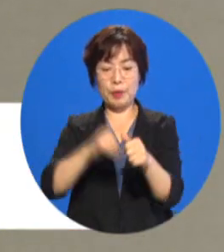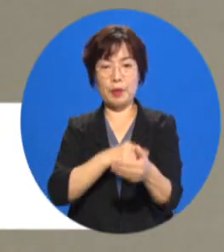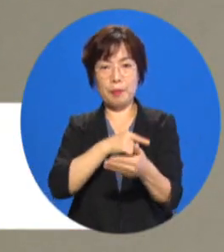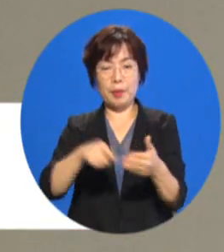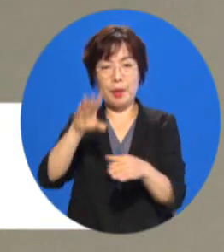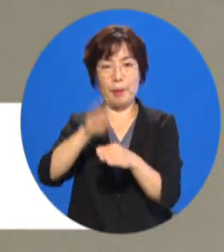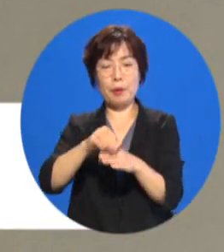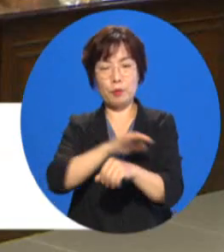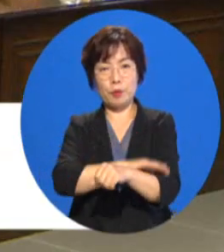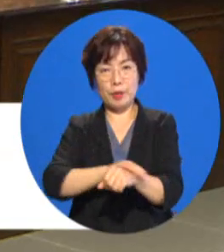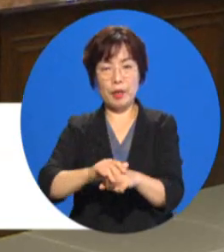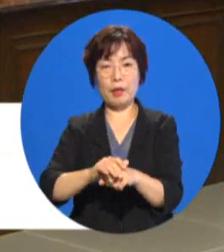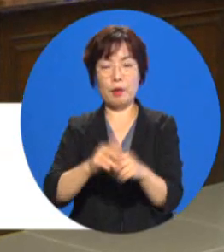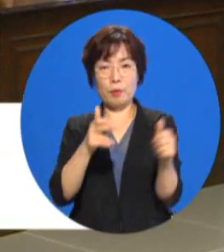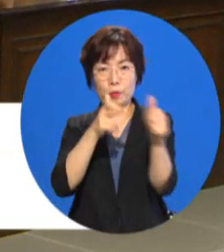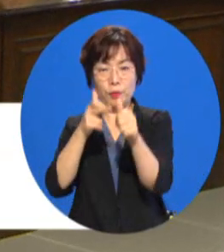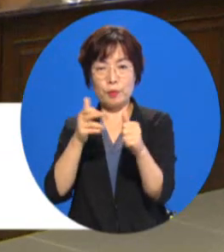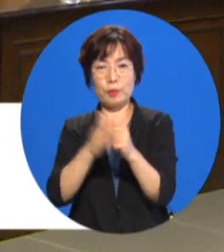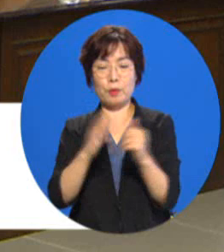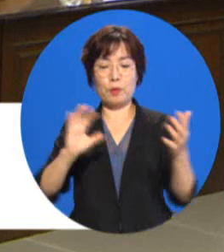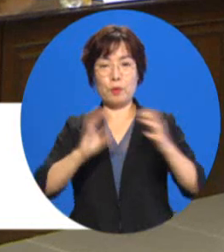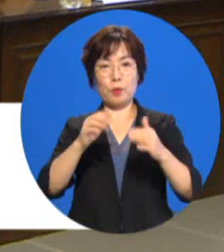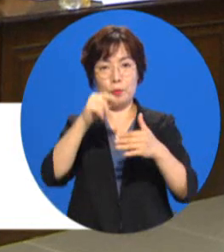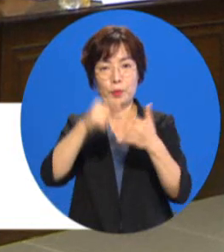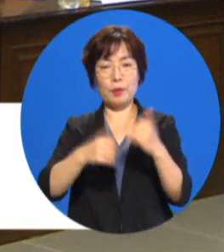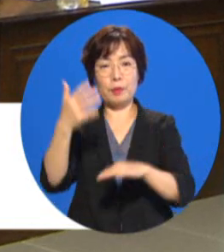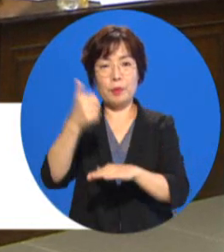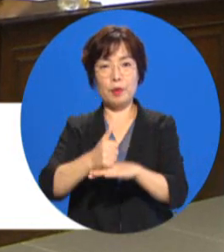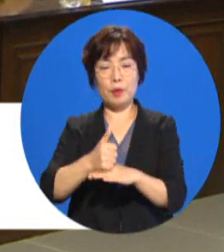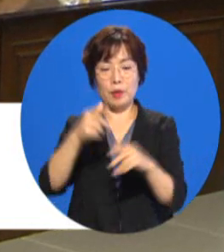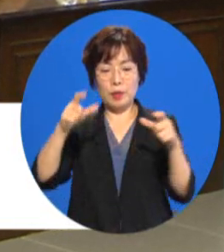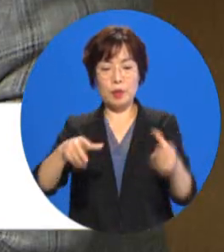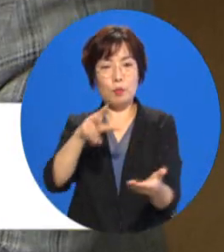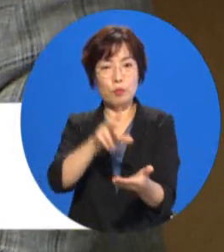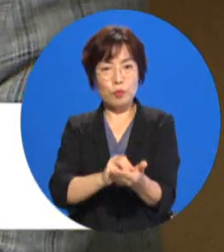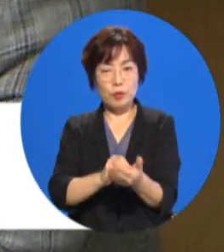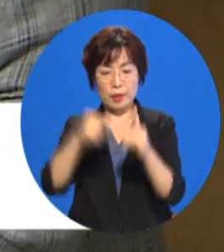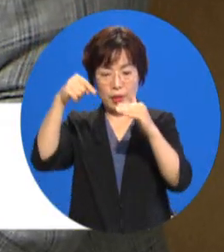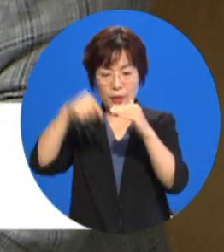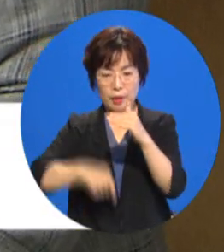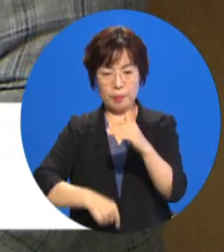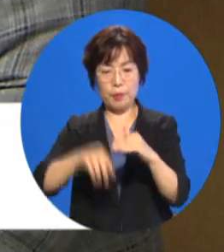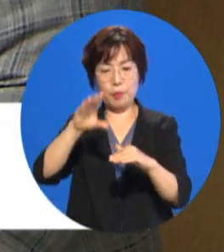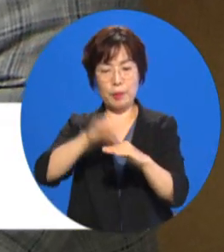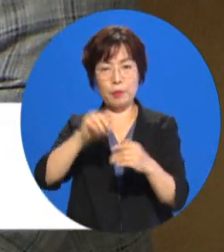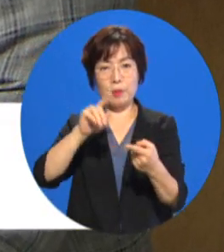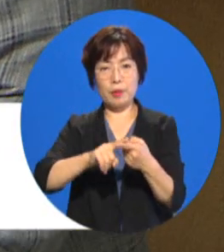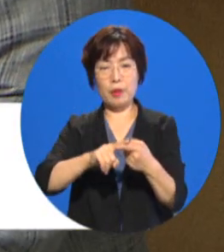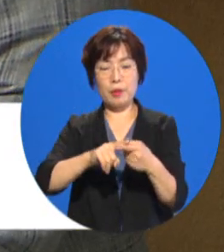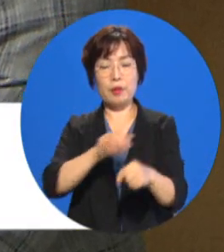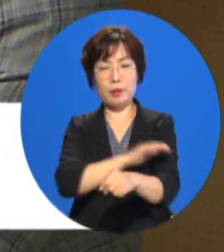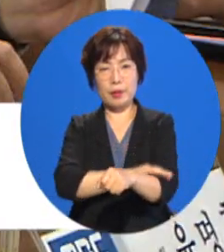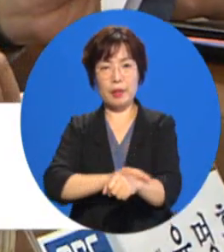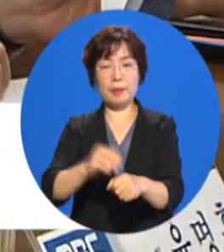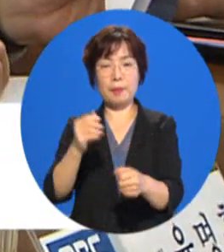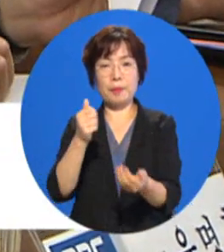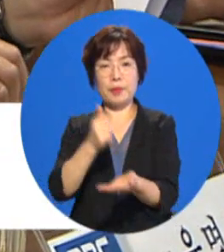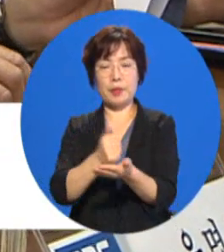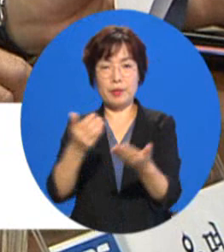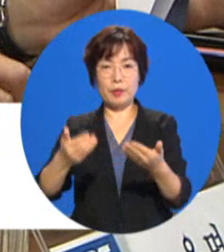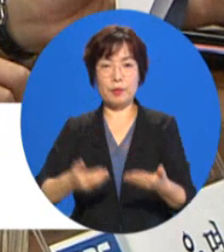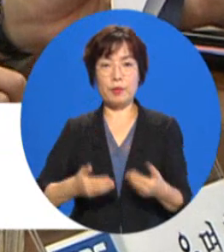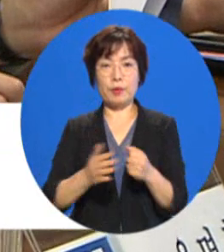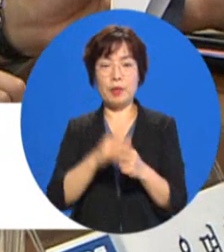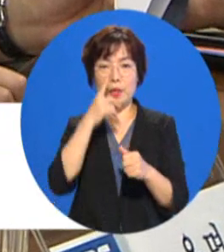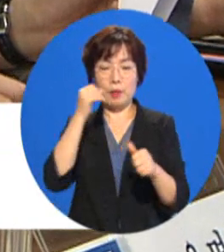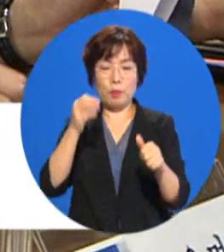적절히 대처하고 토론 프로그램을 통해 지역 이슈와 현안을 심도 있게 다뤄준 점을 높이 평가했습니다. 위원들은 또